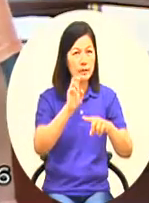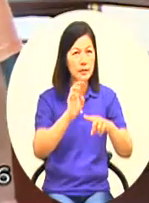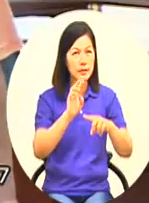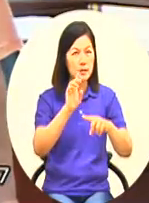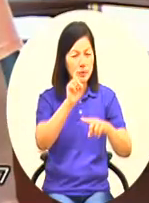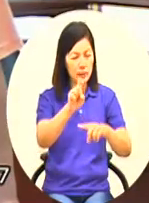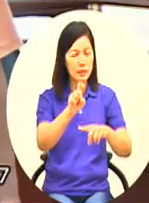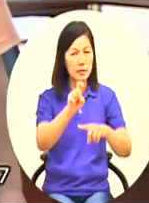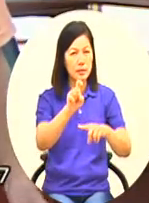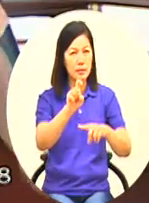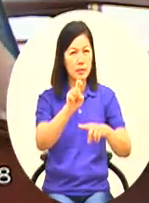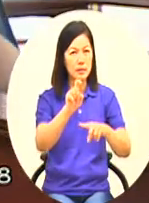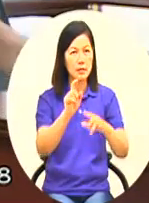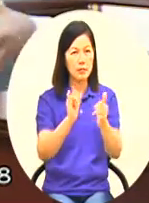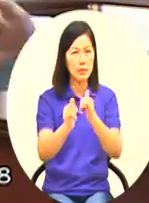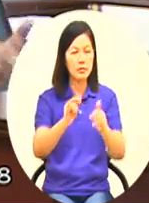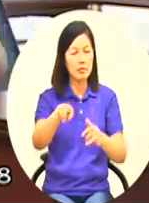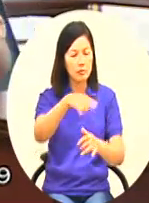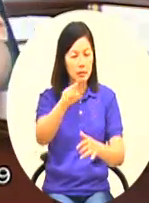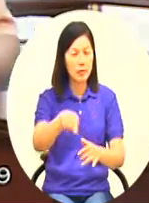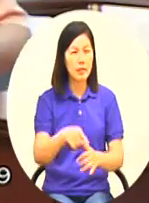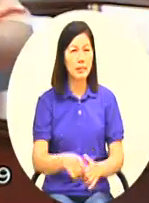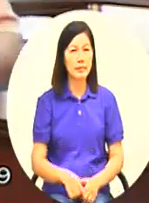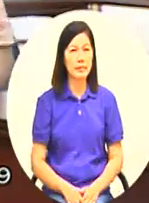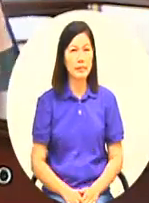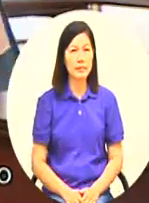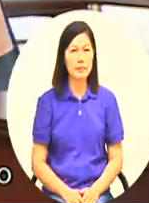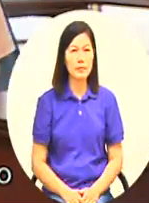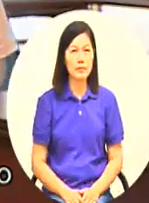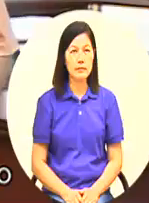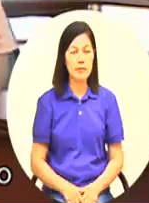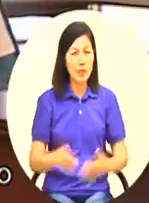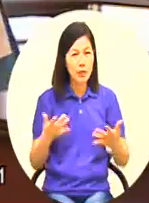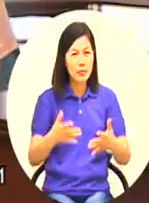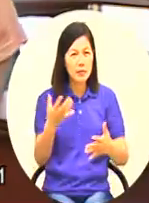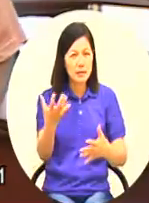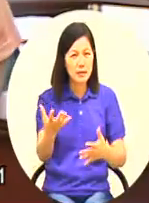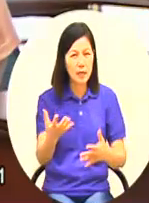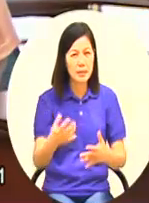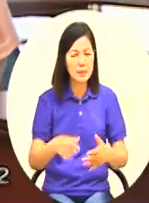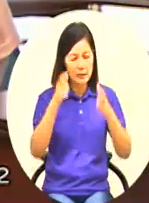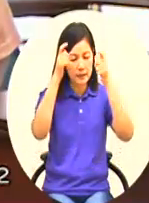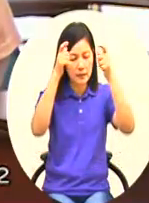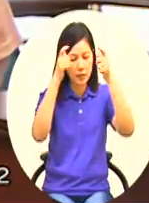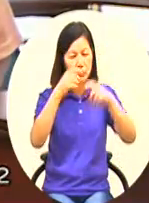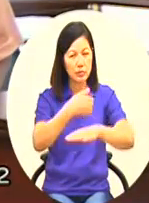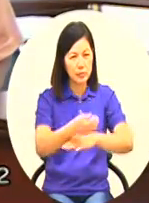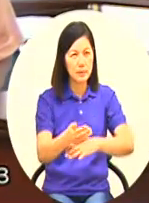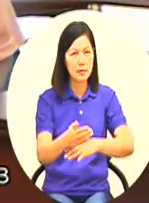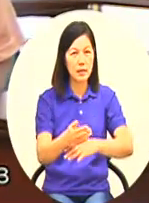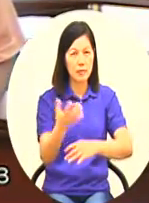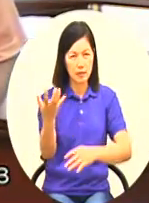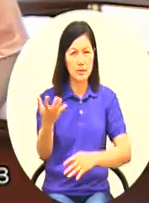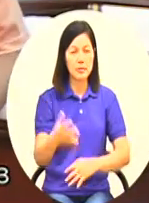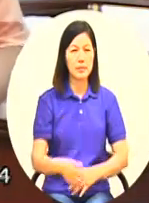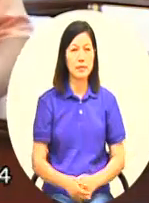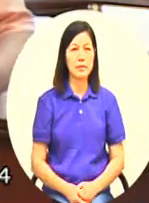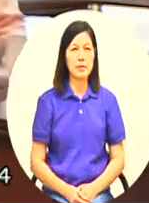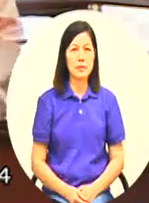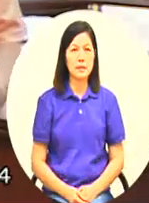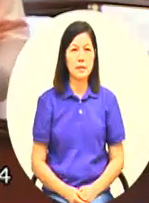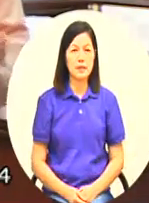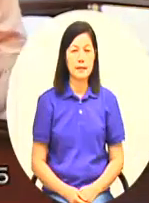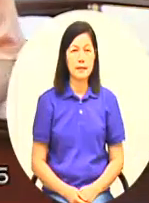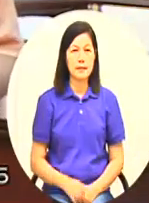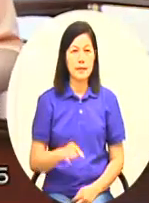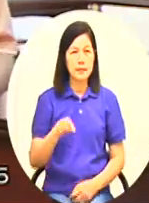百分之十的人对不对？但是问题上侪是员工相关啦，是不是安尼？啊，你这个法